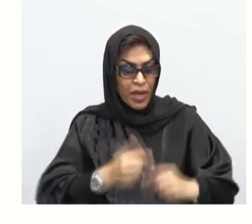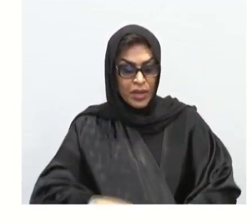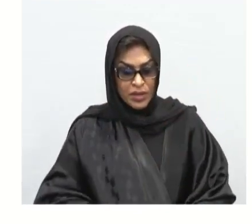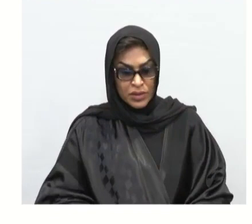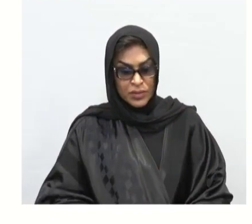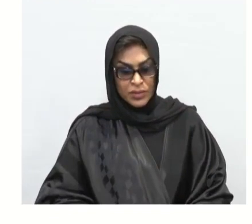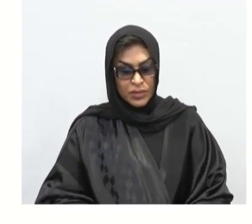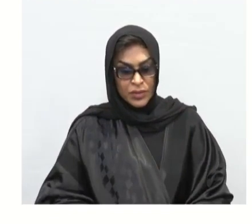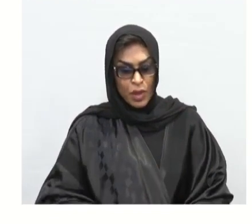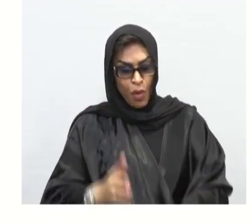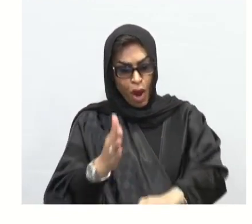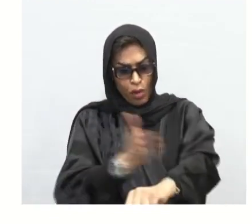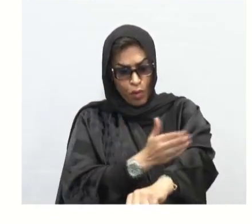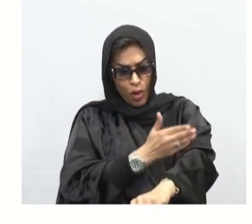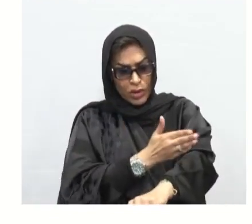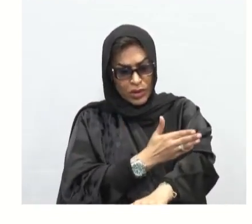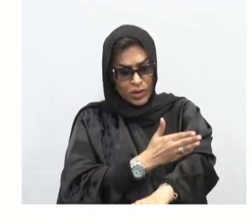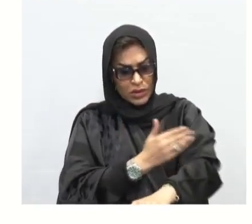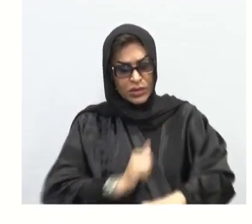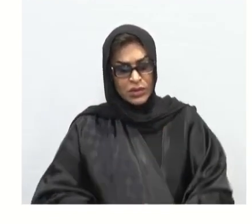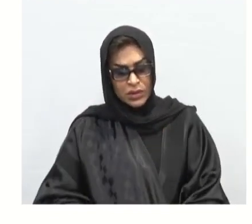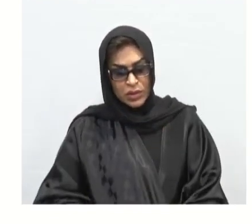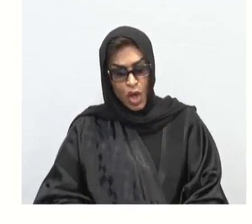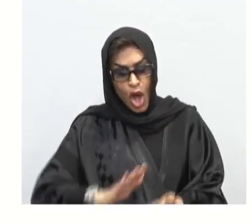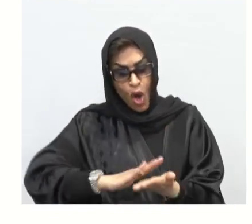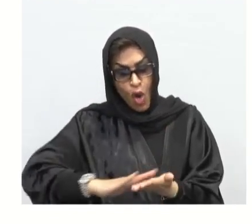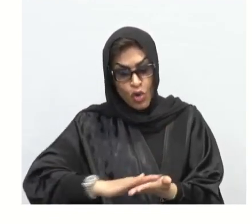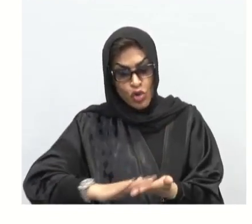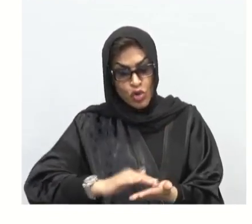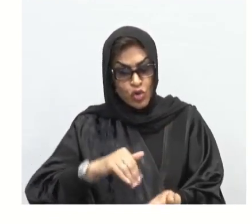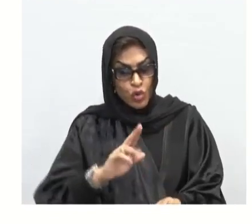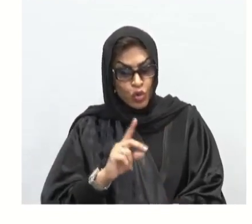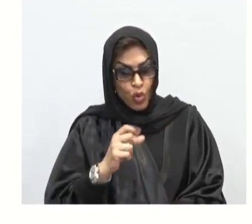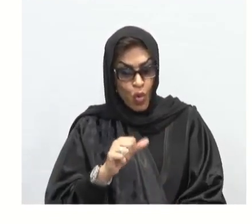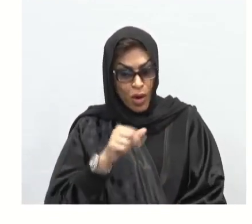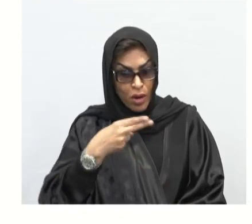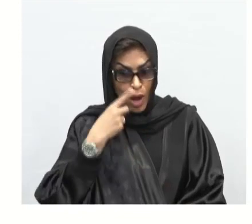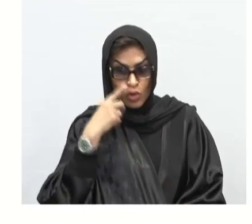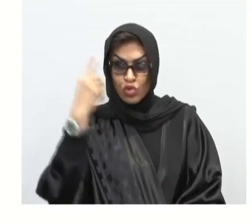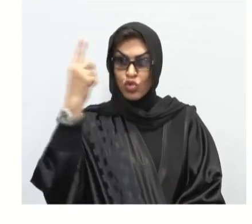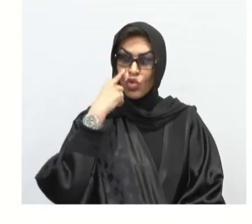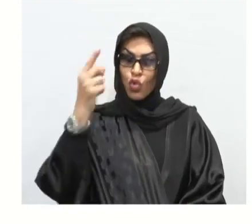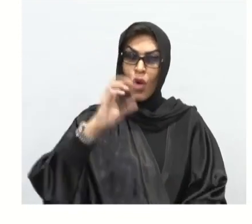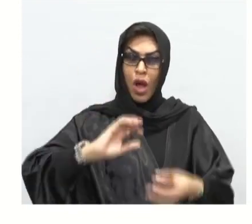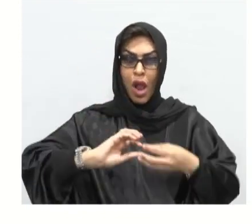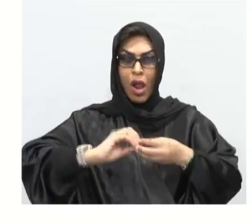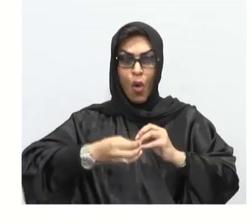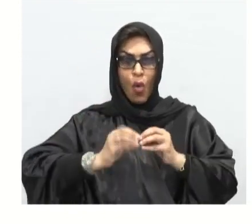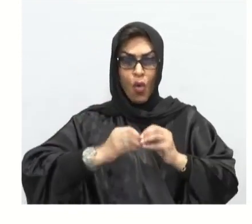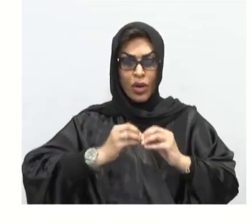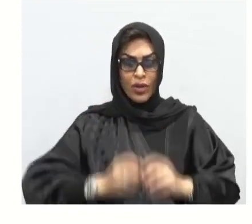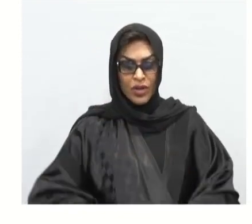تشاهدون امامكم البعد اضافه الى سطوع ذلك النجم وكذلك لون هذا